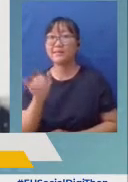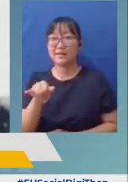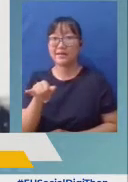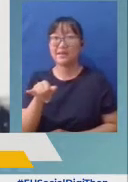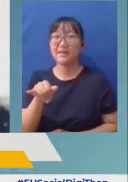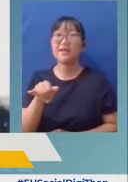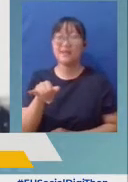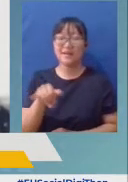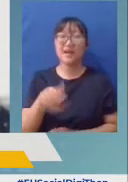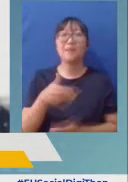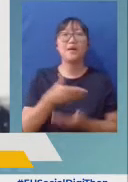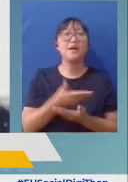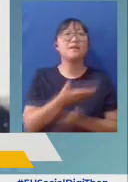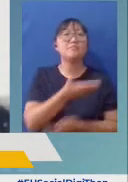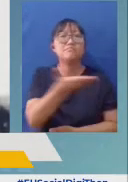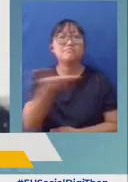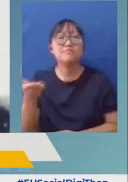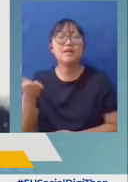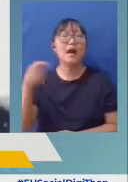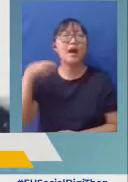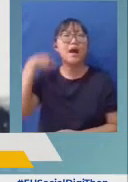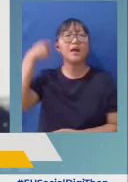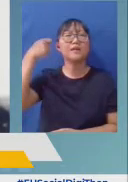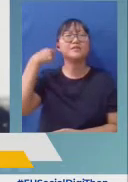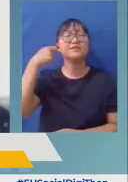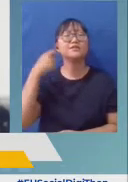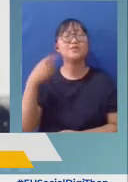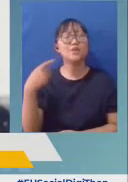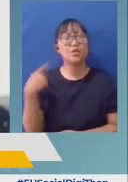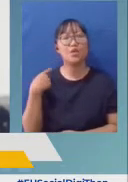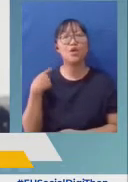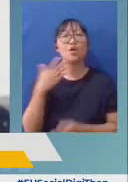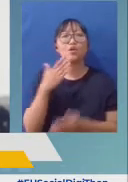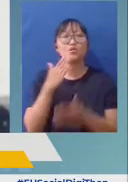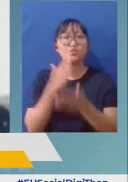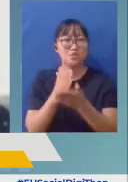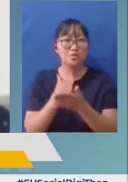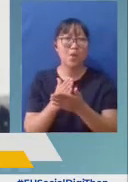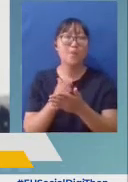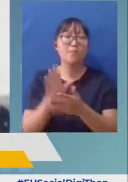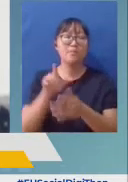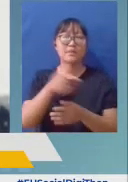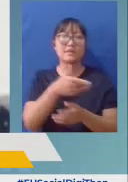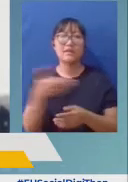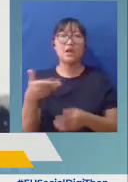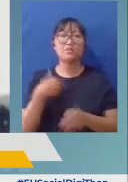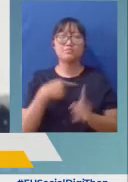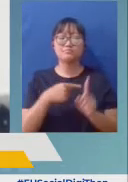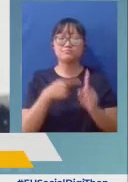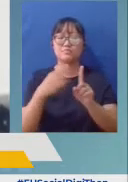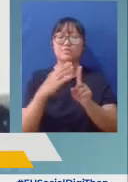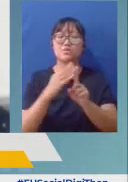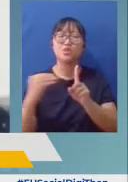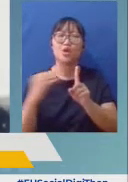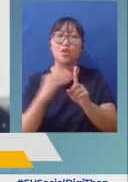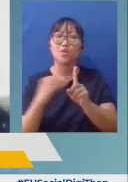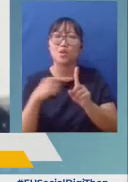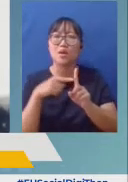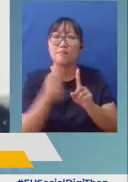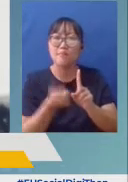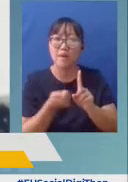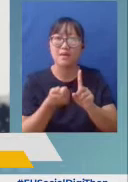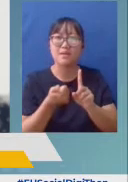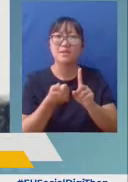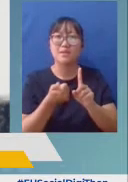ya, stop it. Ya, mari kita jadi contoh yang baik, dan pasti kalau baik itu ya banyak orang yang pasti akan membutuhkan